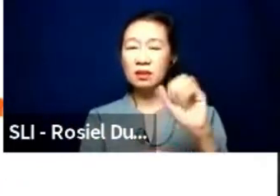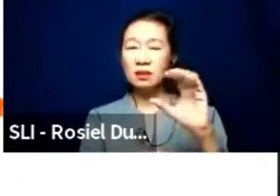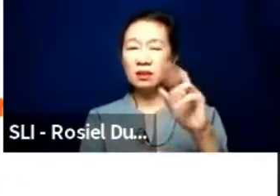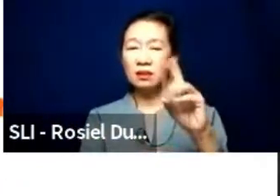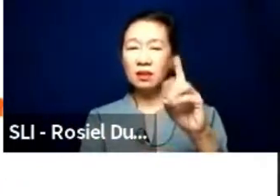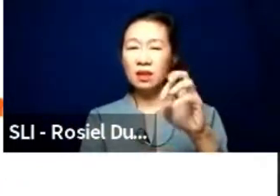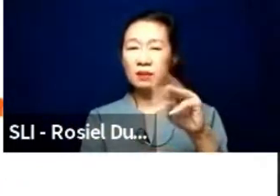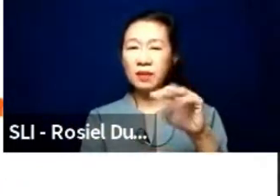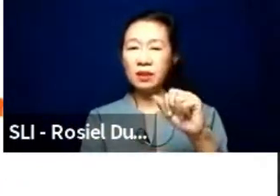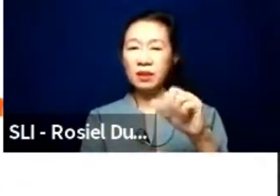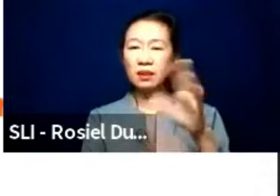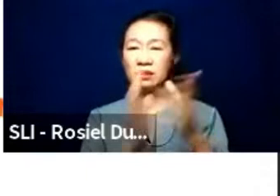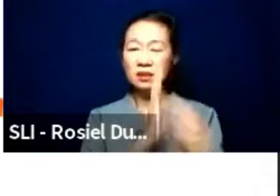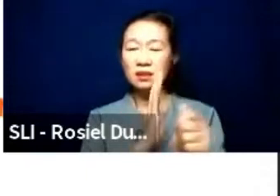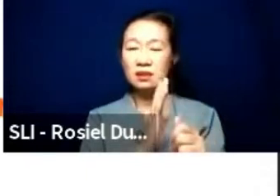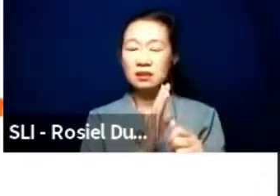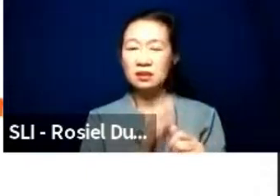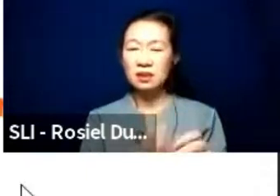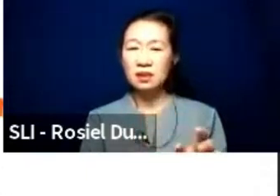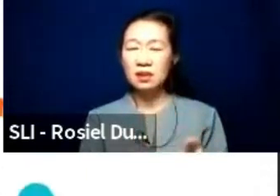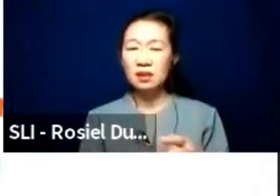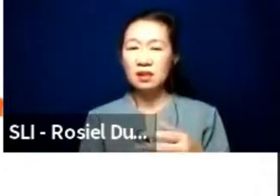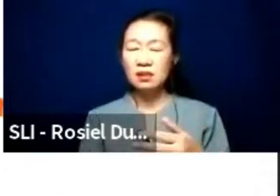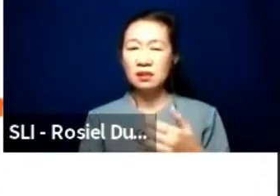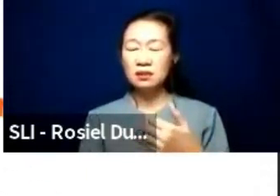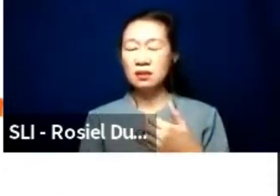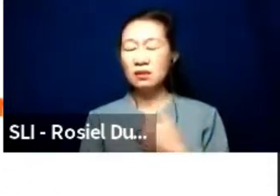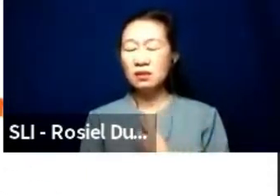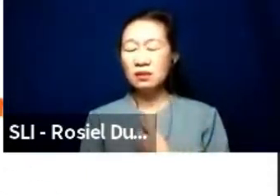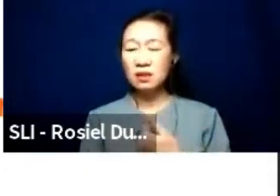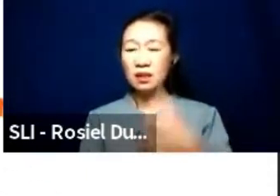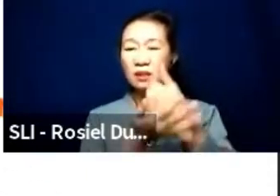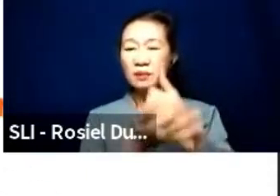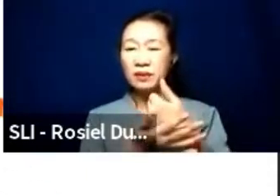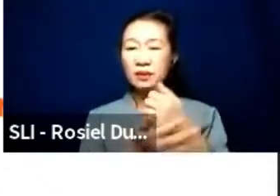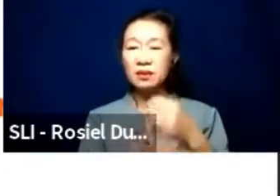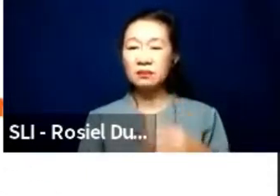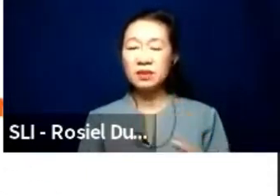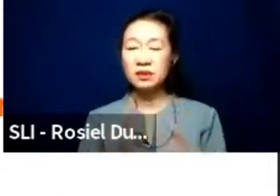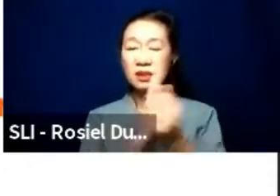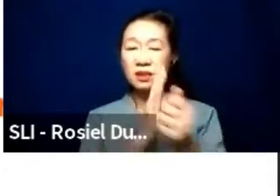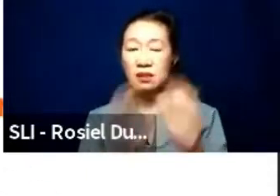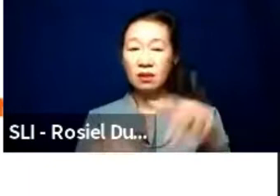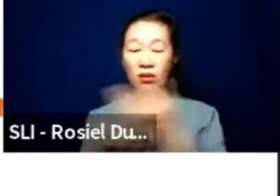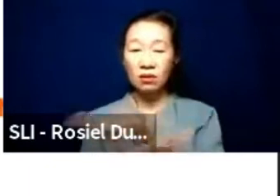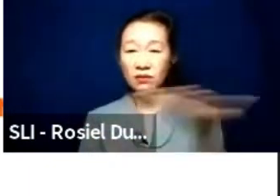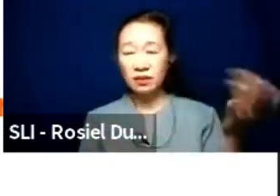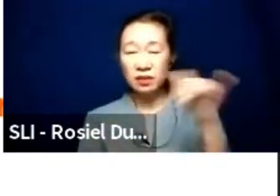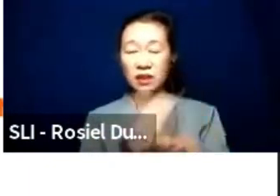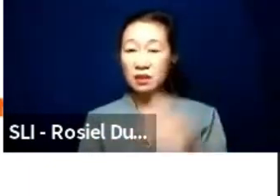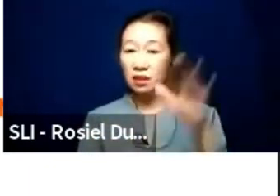vocational training, community living, and self-help skills. So lahat po yan, alam ko naririnig nyo na